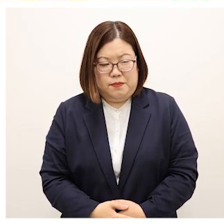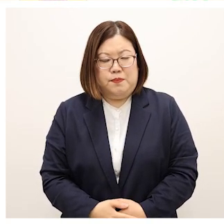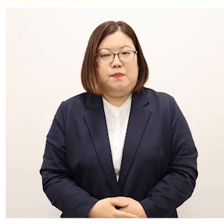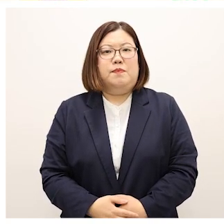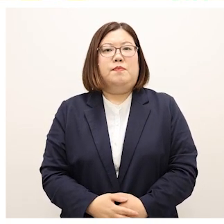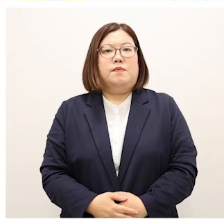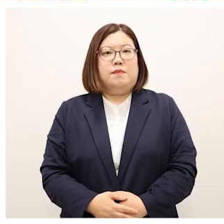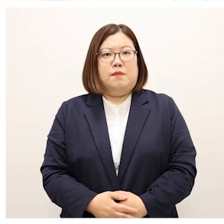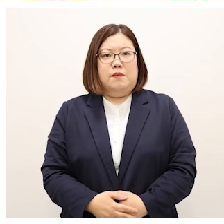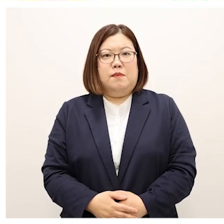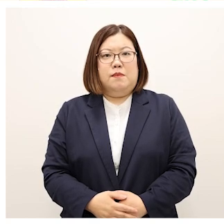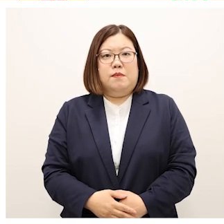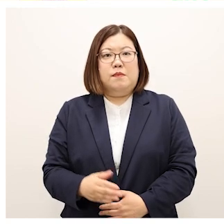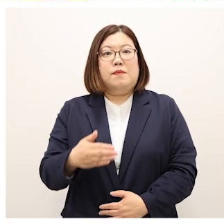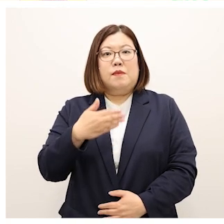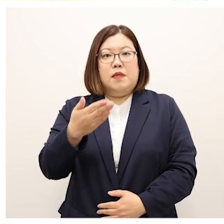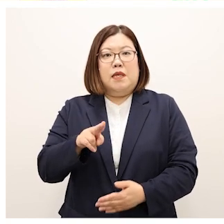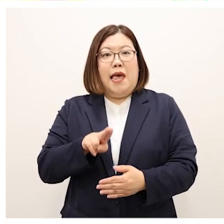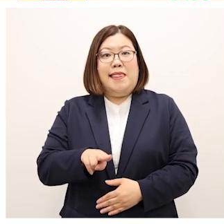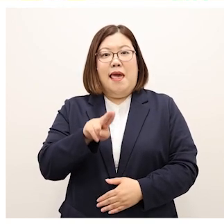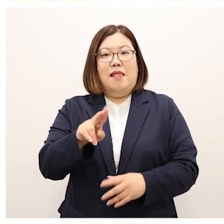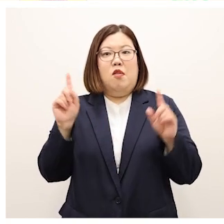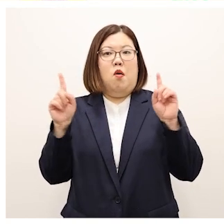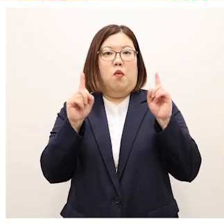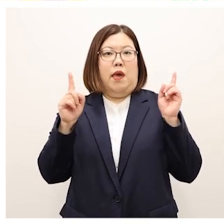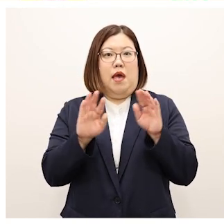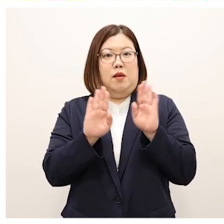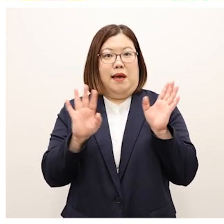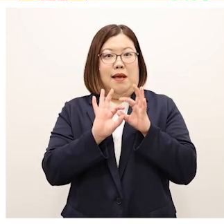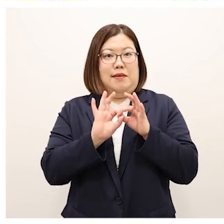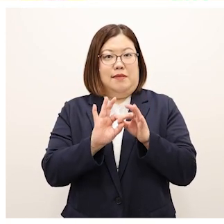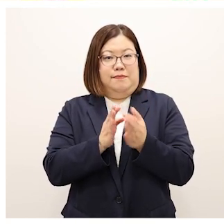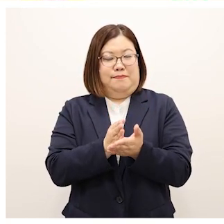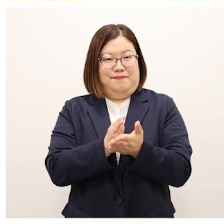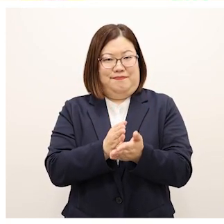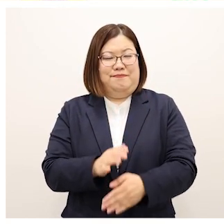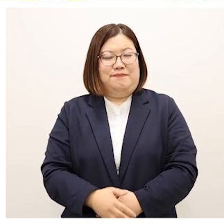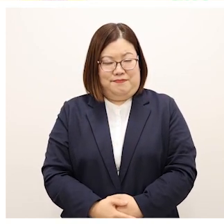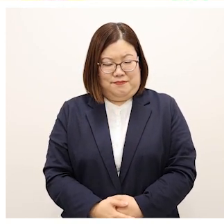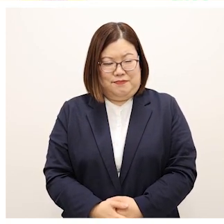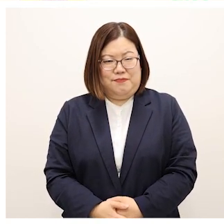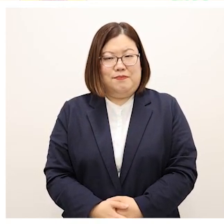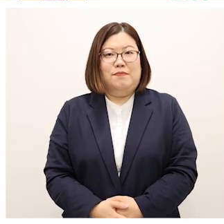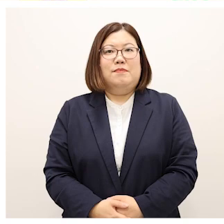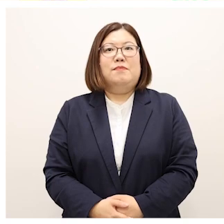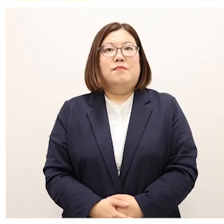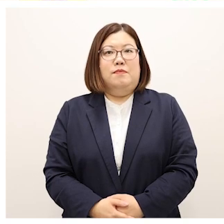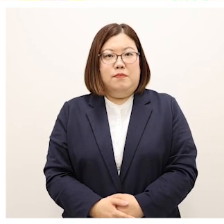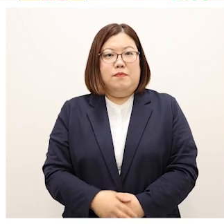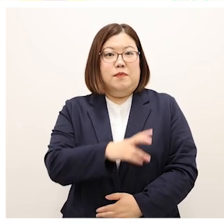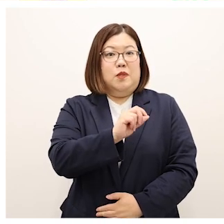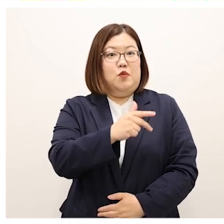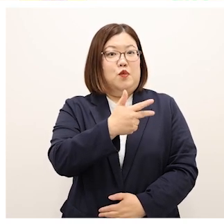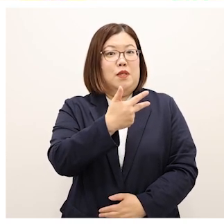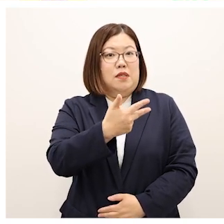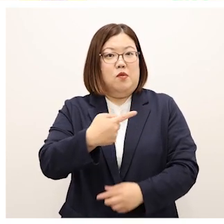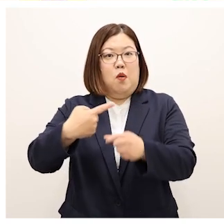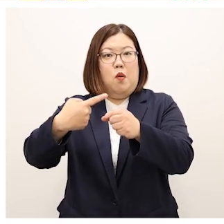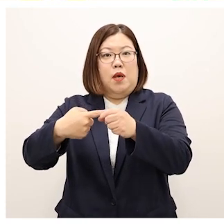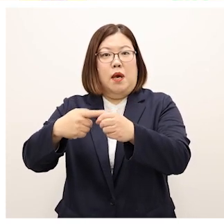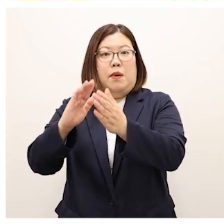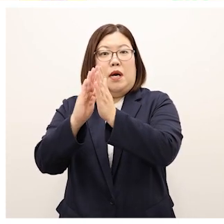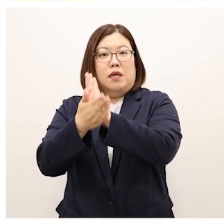。続いて伝統フェアの開催についてご説明いたします。資料は12ページをご覧ください